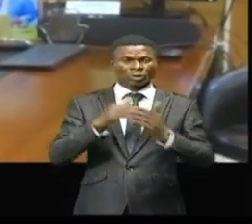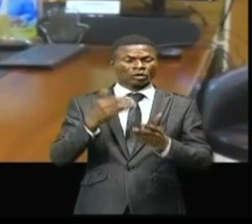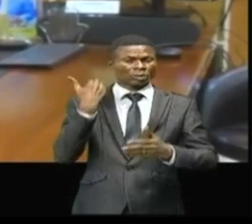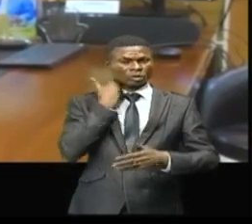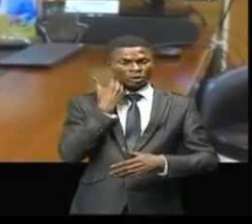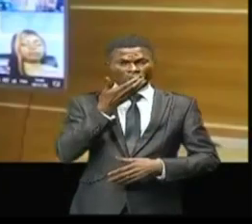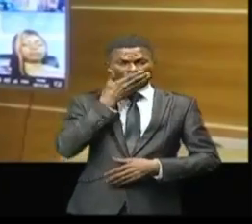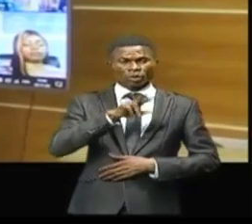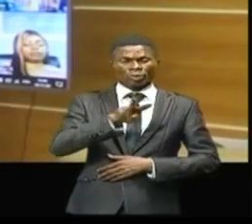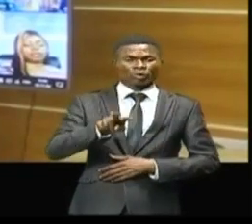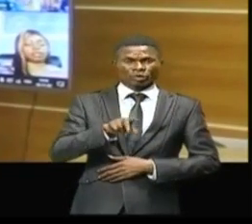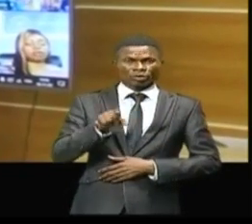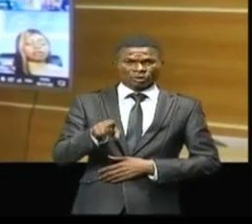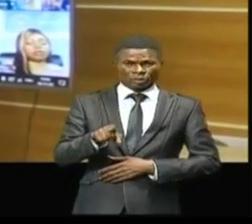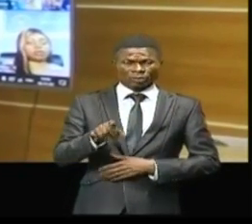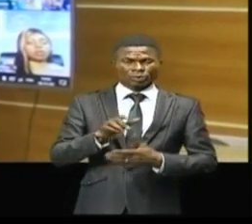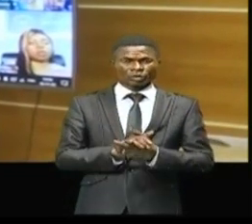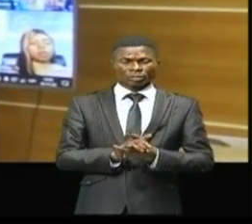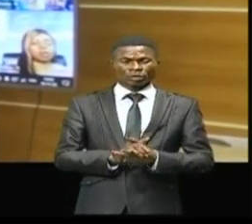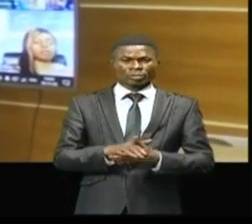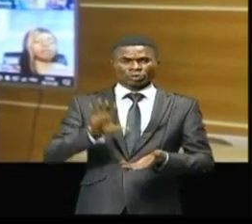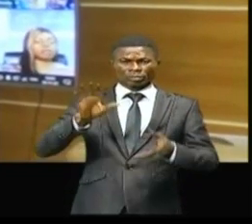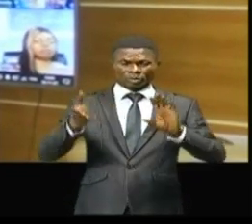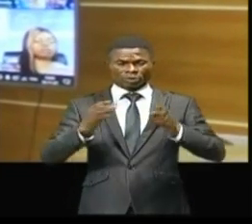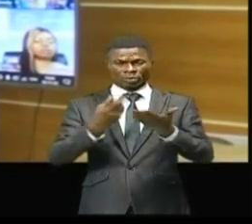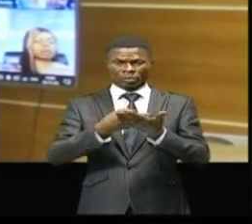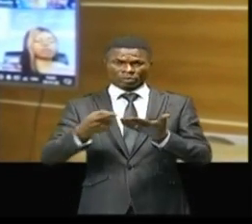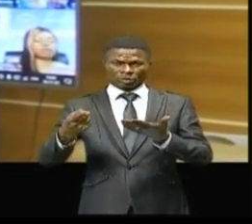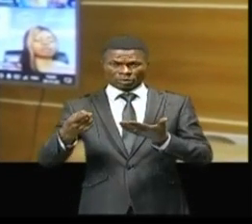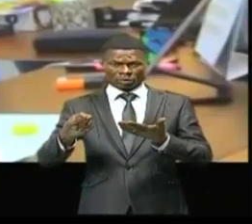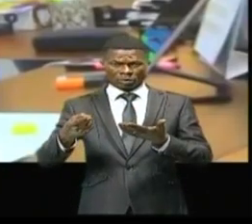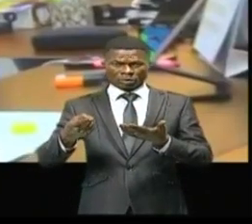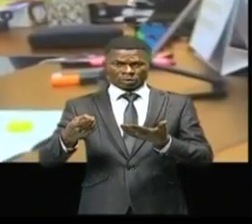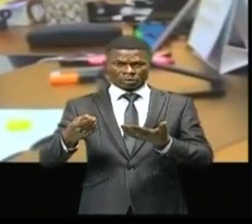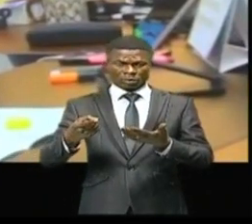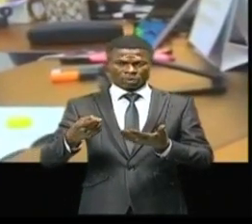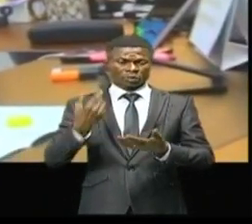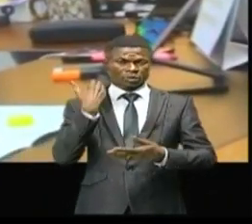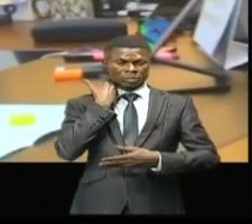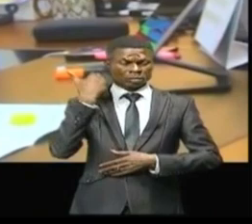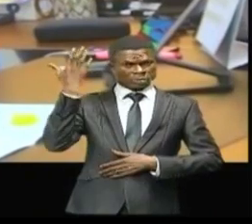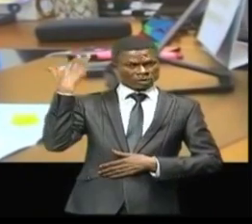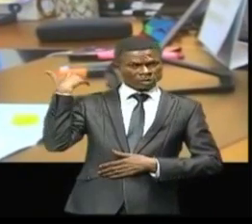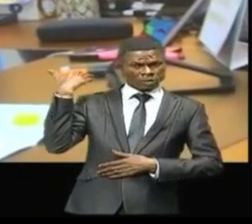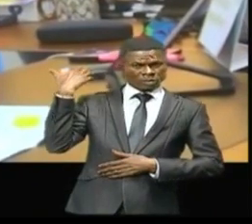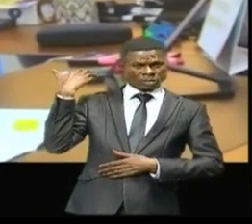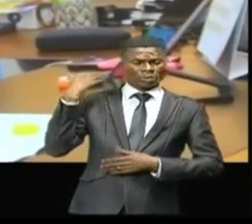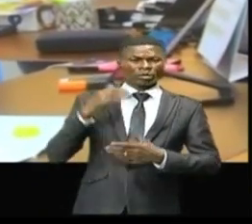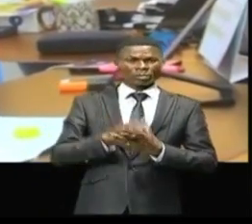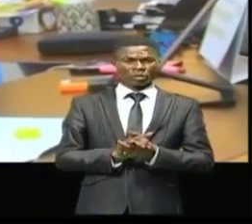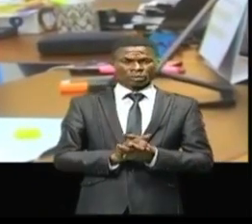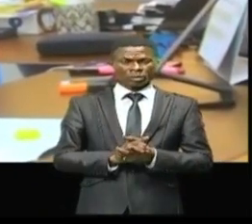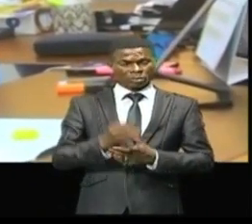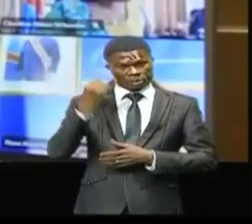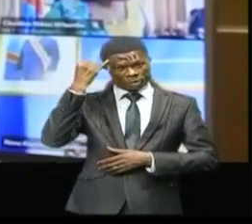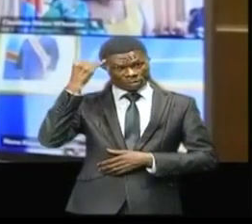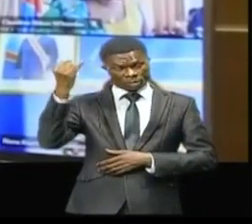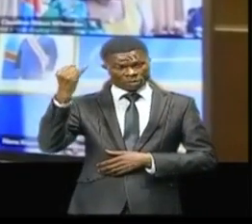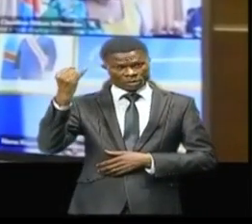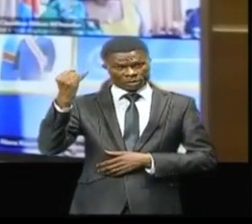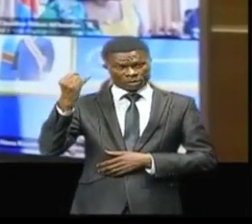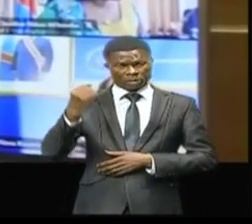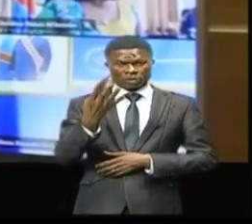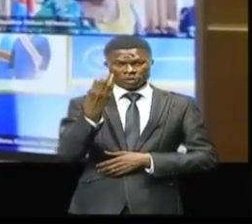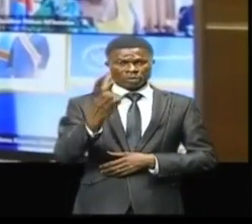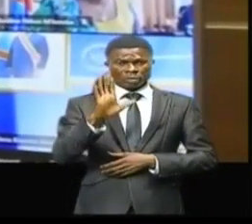covid-19 comparé à la semaine épidémiologique précédente la tendance à la